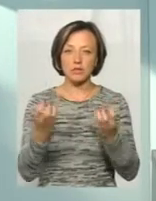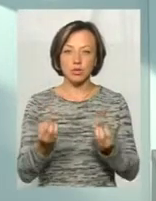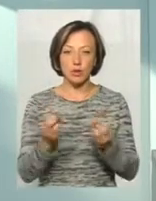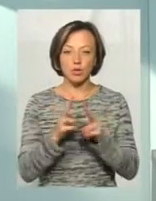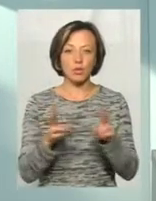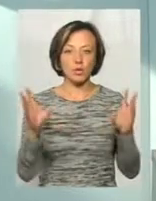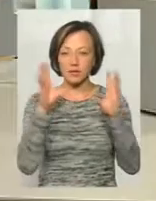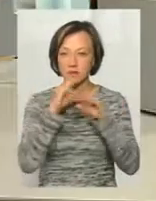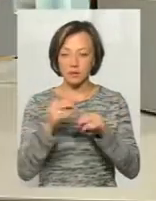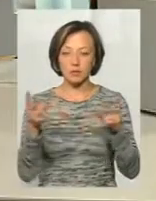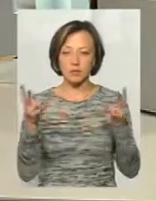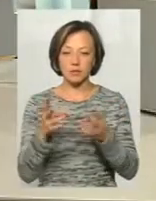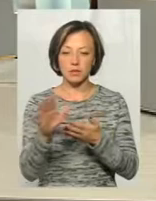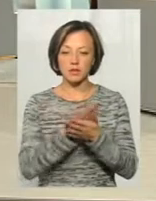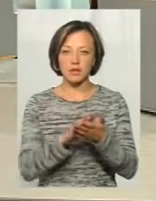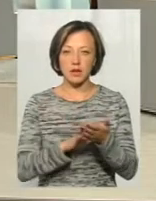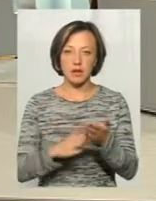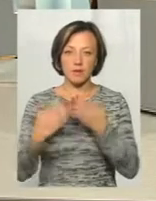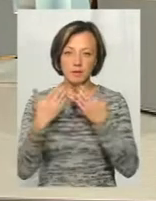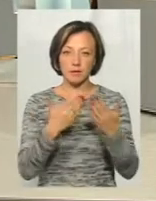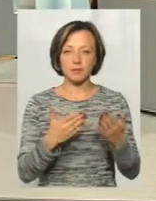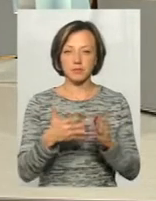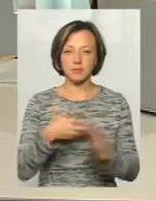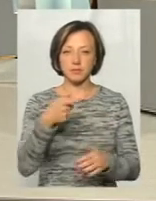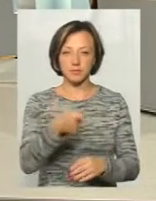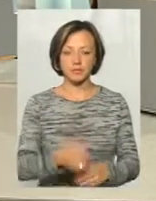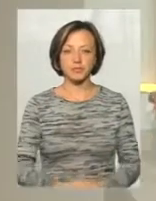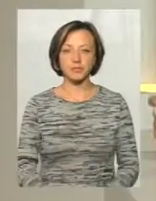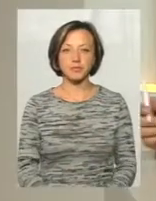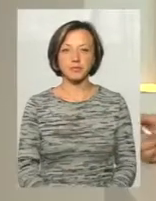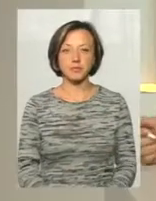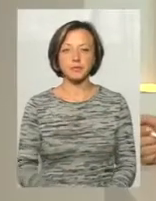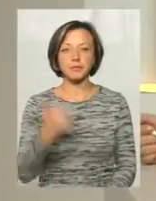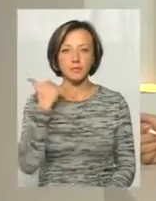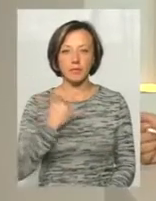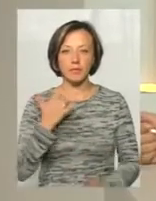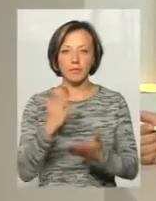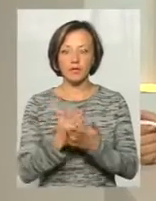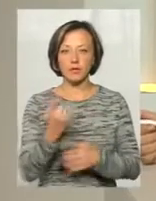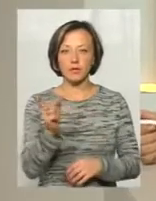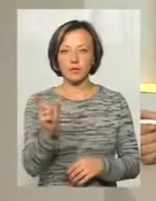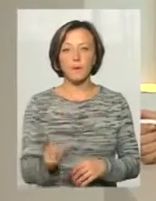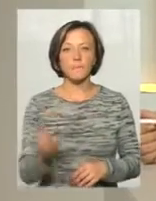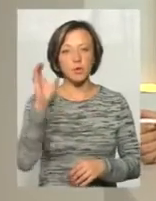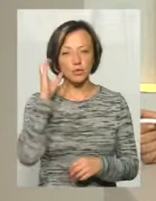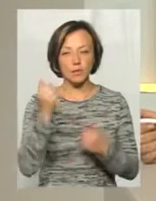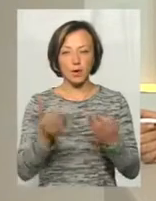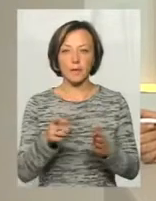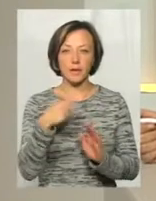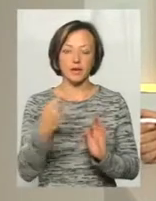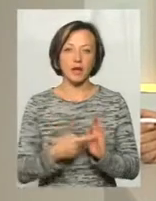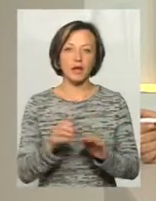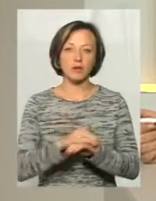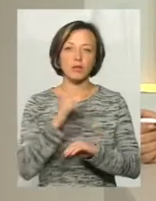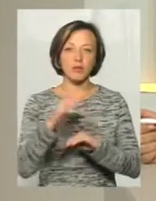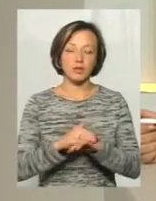не встиг, тим потрібно писати заяву і подавати у соцзахист. Так? У нас є на зв'язку ще один глядач. Давайте послухаємо його питання. Добрий